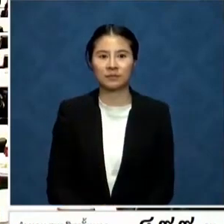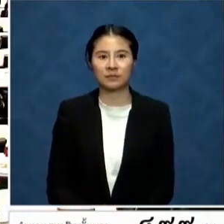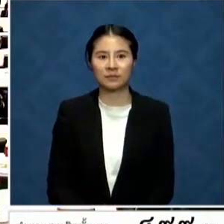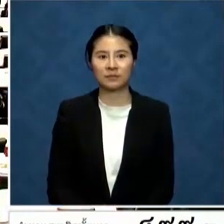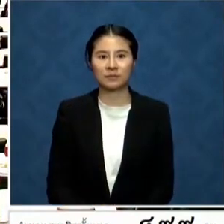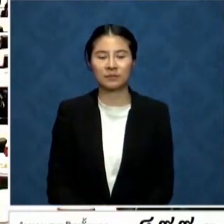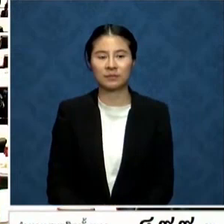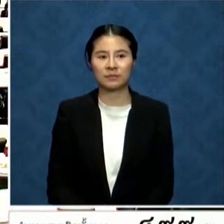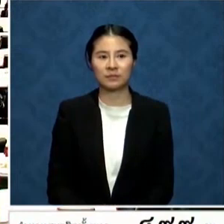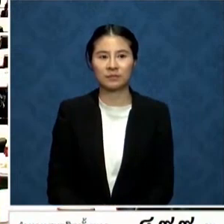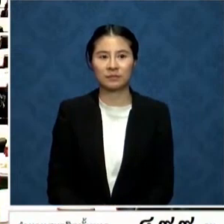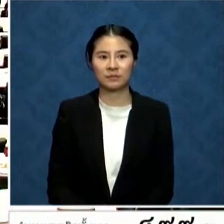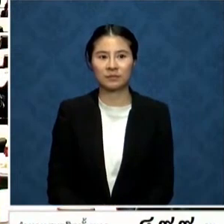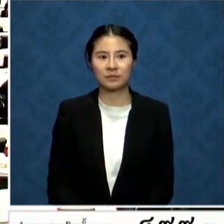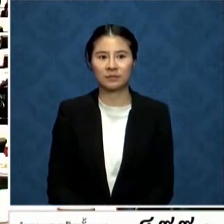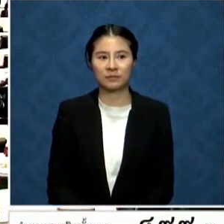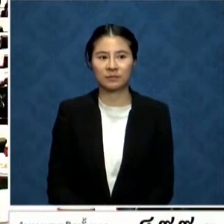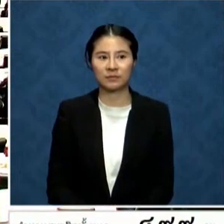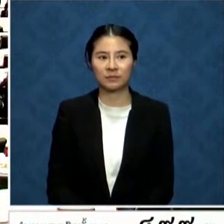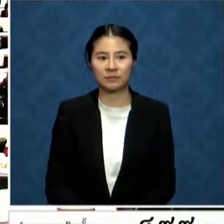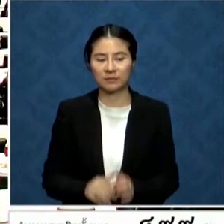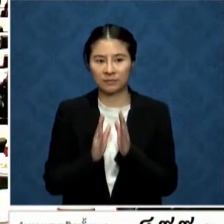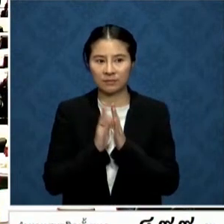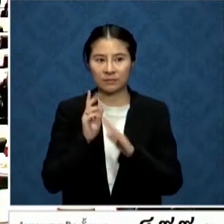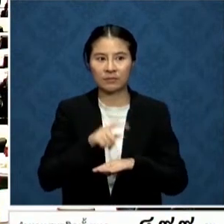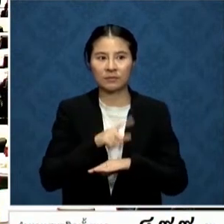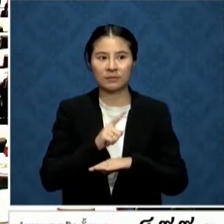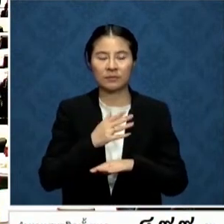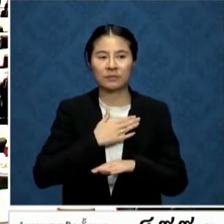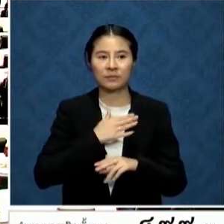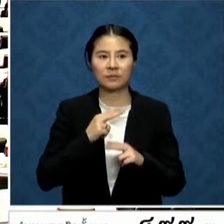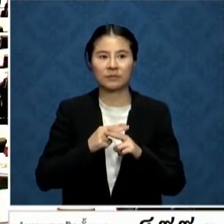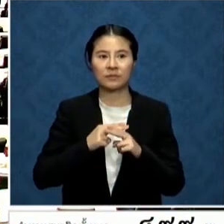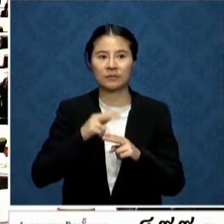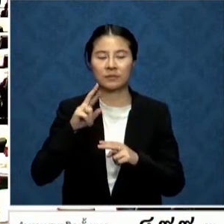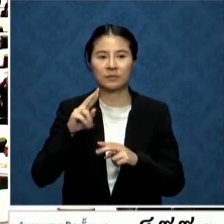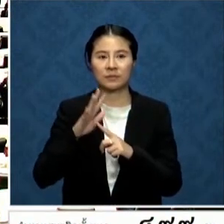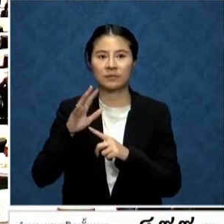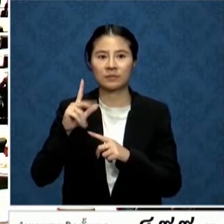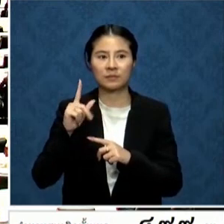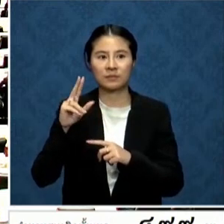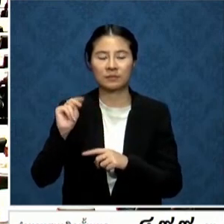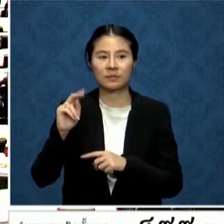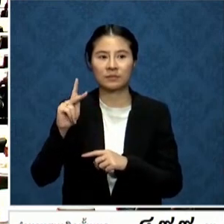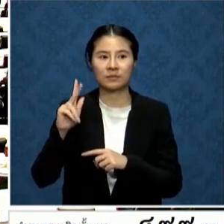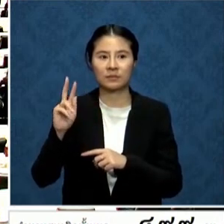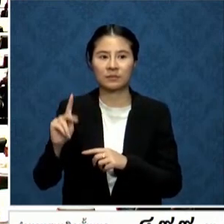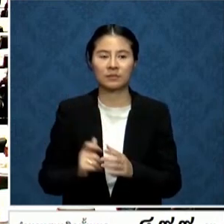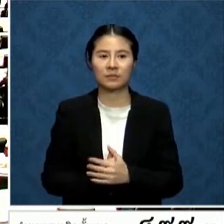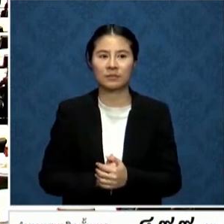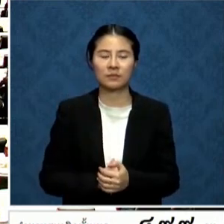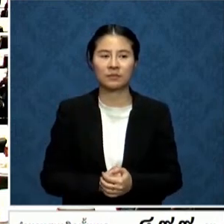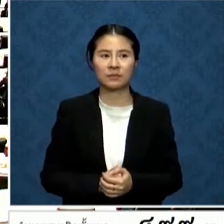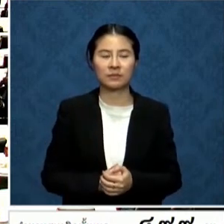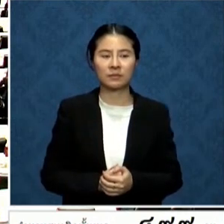ครับตัวเรียนท่านประธานที่เคารพค่ะดิฉันรักชนกศีนอกผู้แทนจากชาวบางบอน